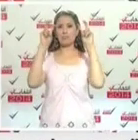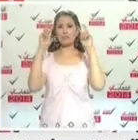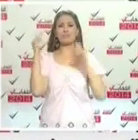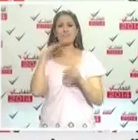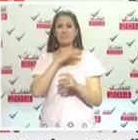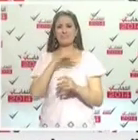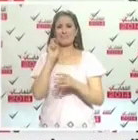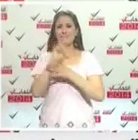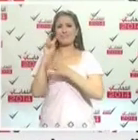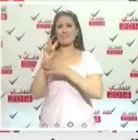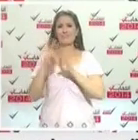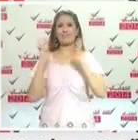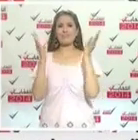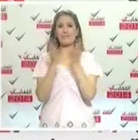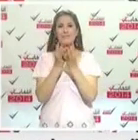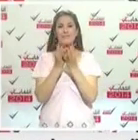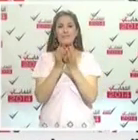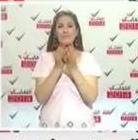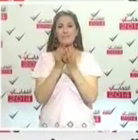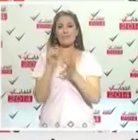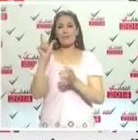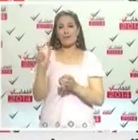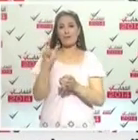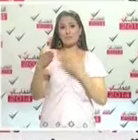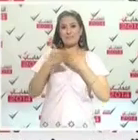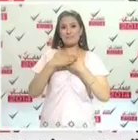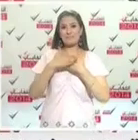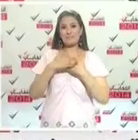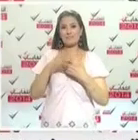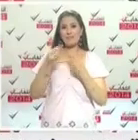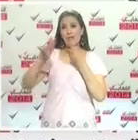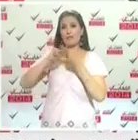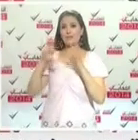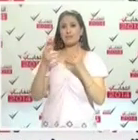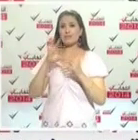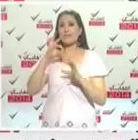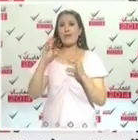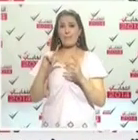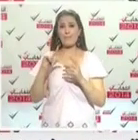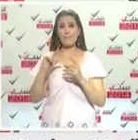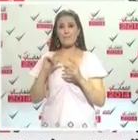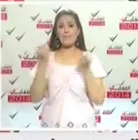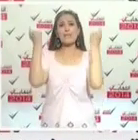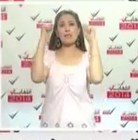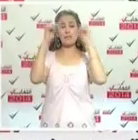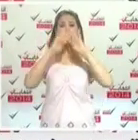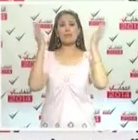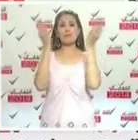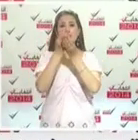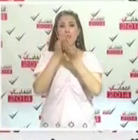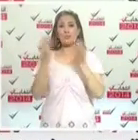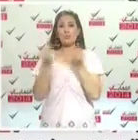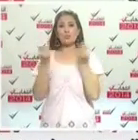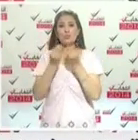والدخان والتور حابس وكل شي ثم واحد ح قت ش هذا قال اضراب عام قلتله وين